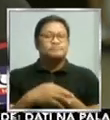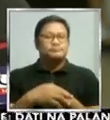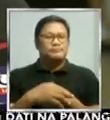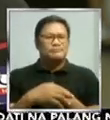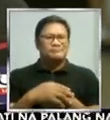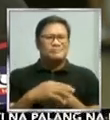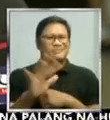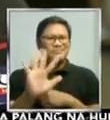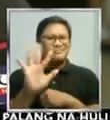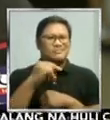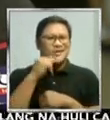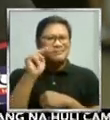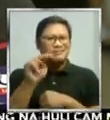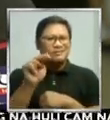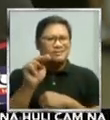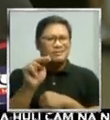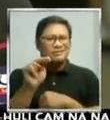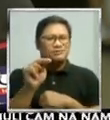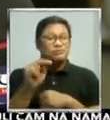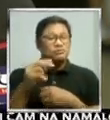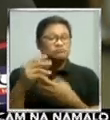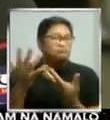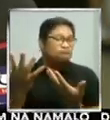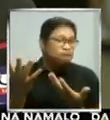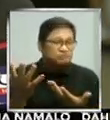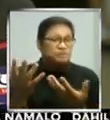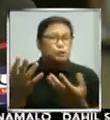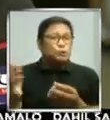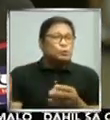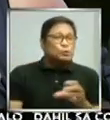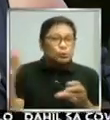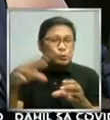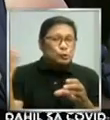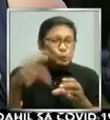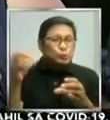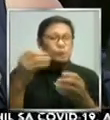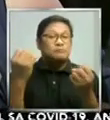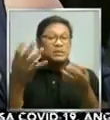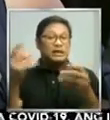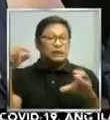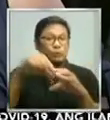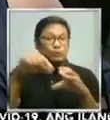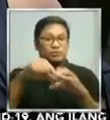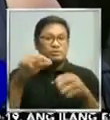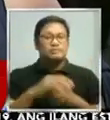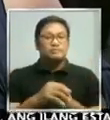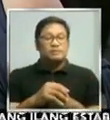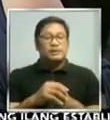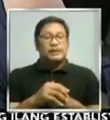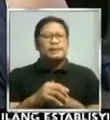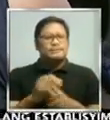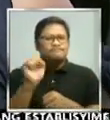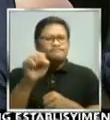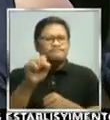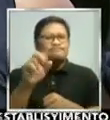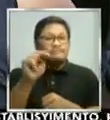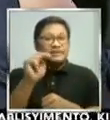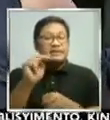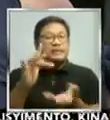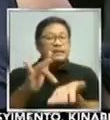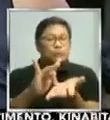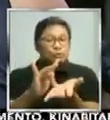Hindi naman lang kailangan punuin yung buong bahay nila ng grocery. Yung may mga pangangailangan na gamot,